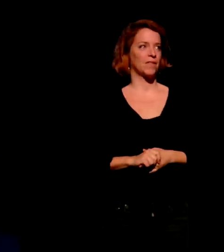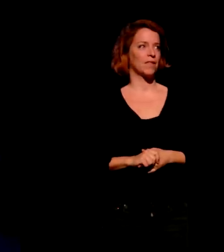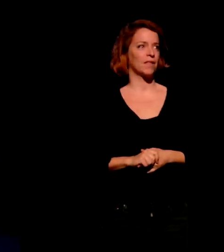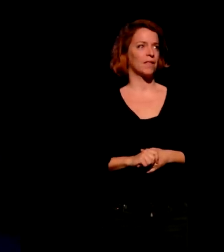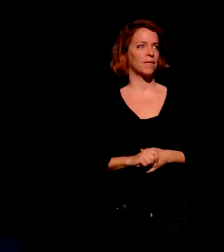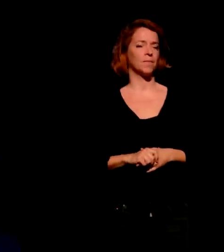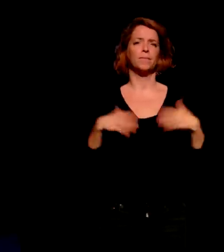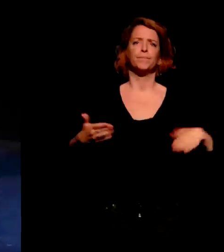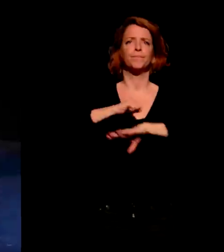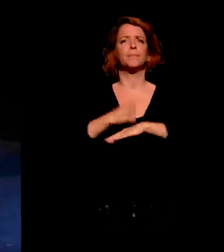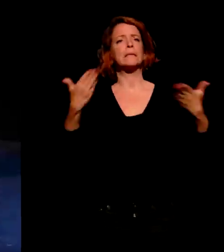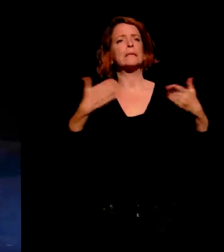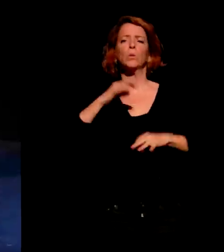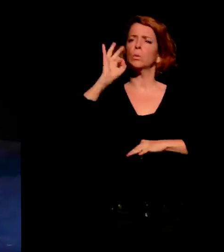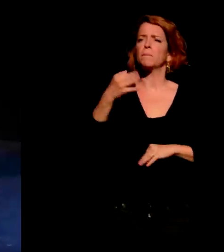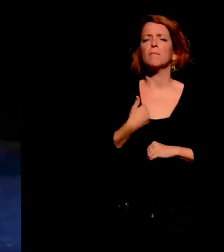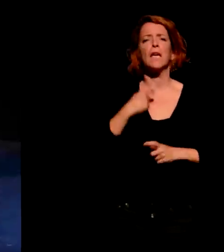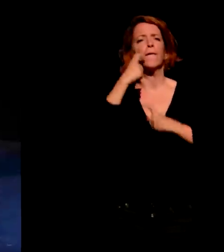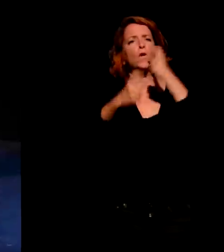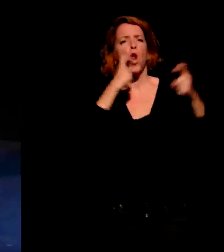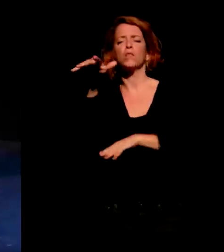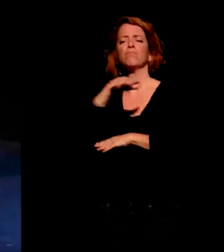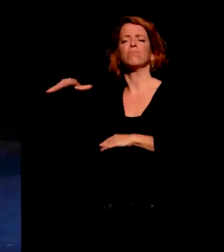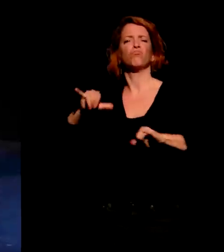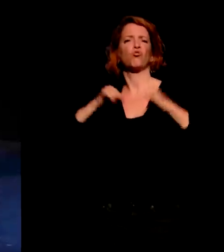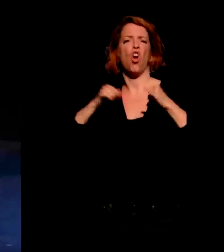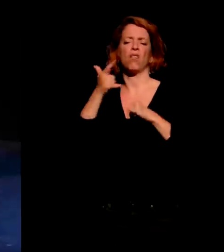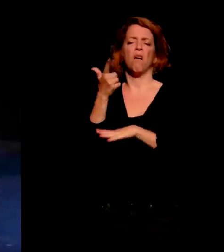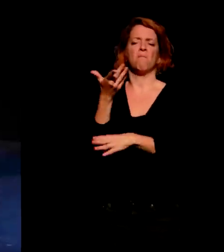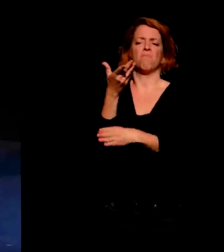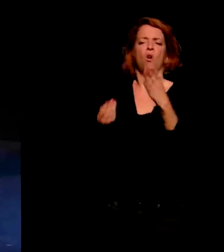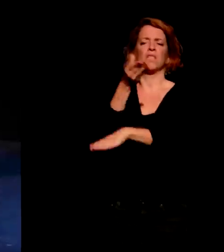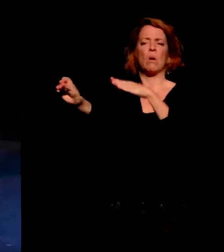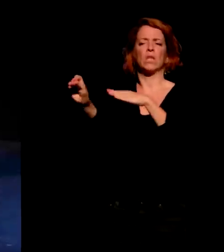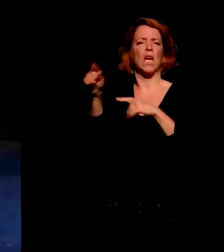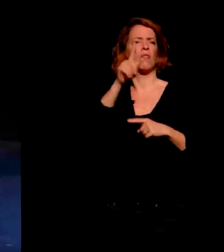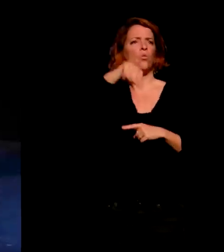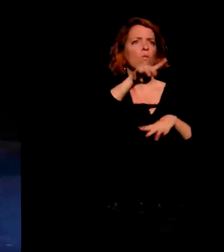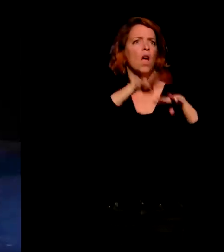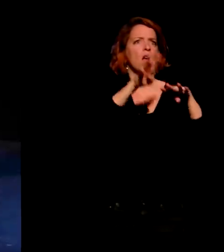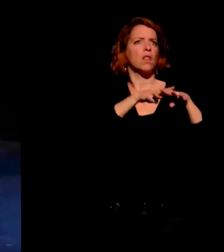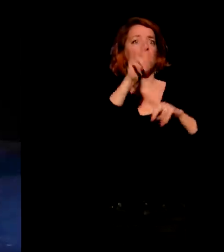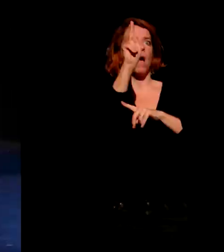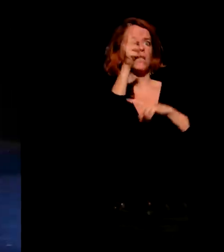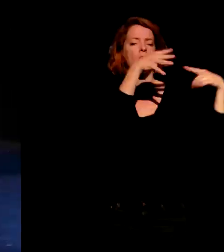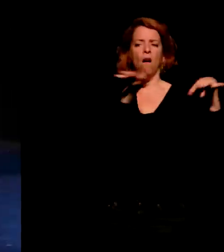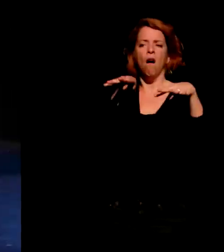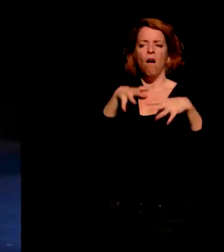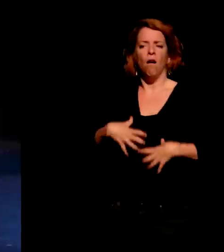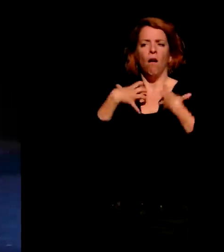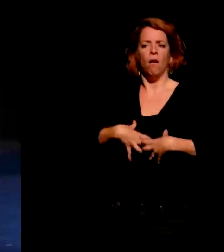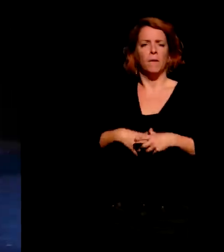Une fois de plus, c'est la question de la violence des jeunes sur fond d'insécurité qui monopolise l'attention des habitants des quartiers parisiens, et